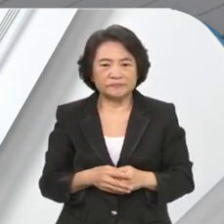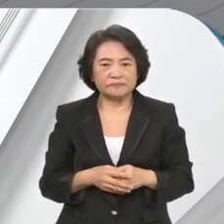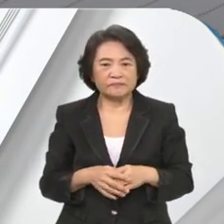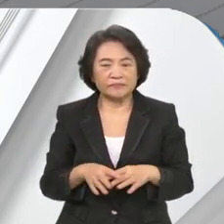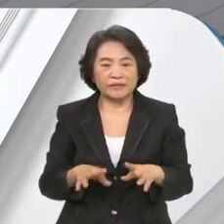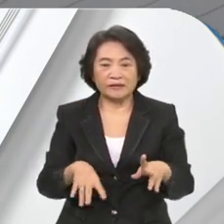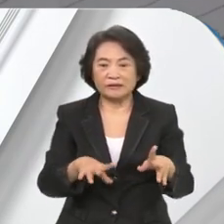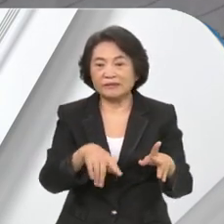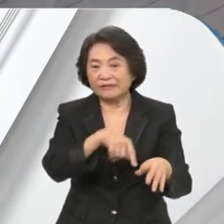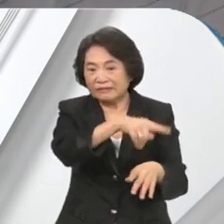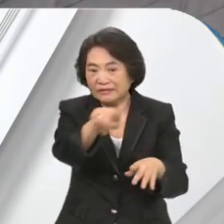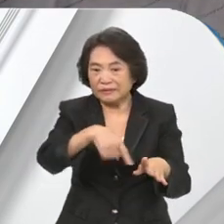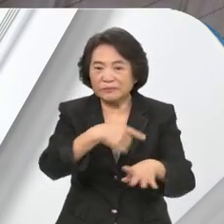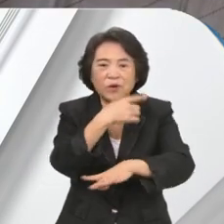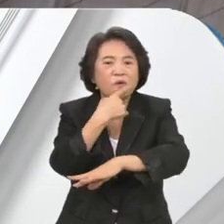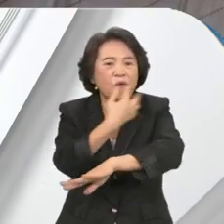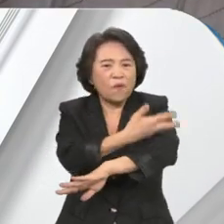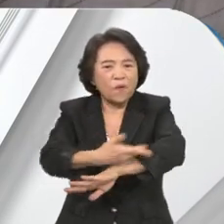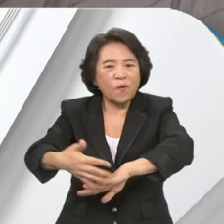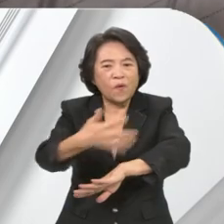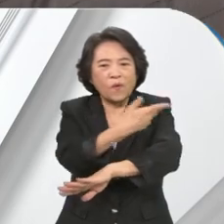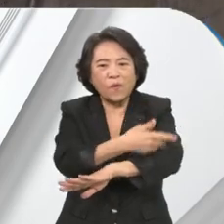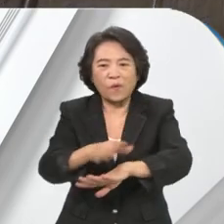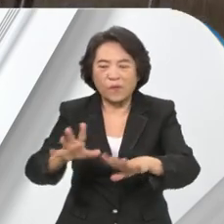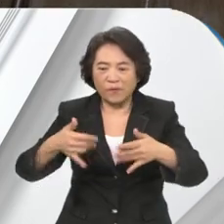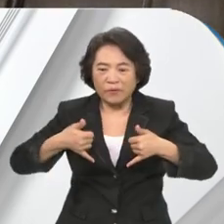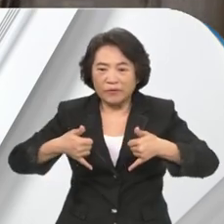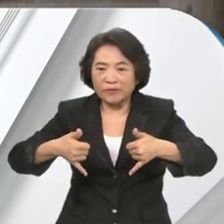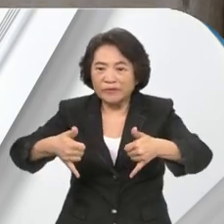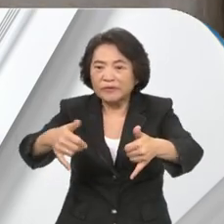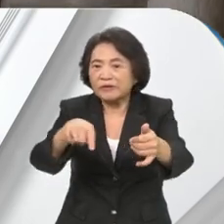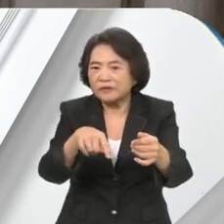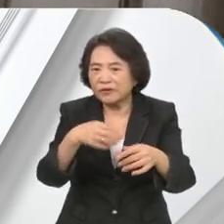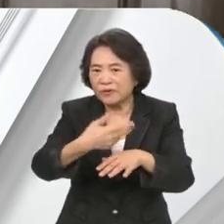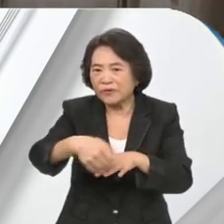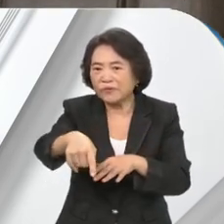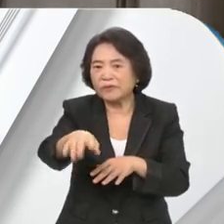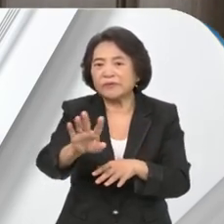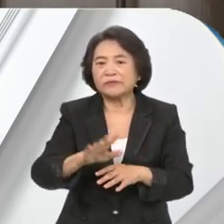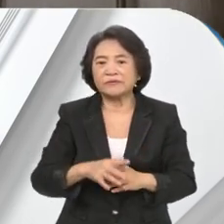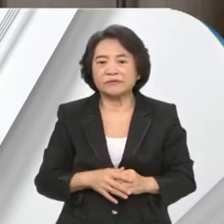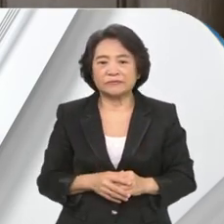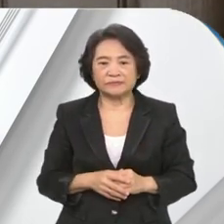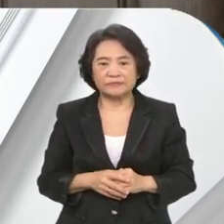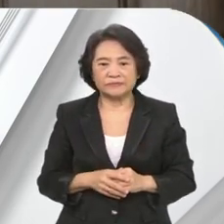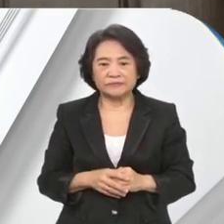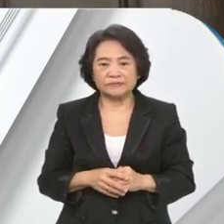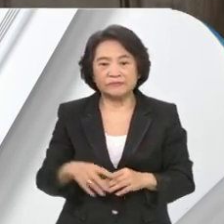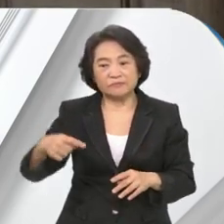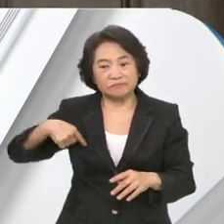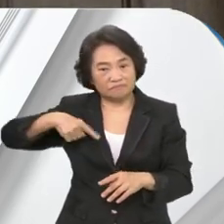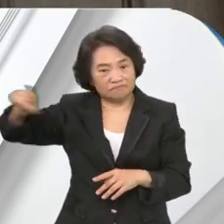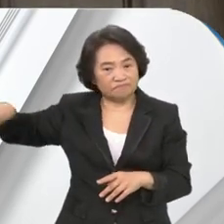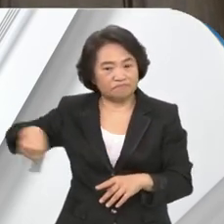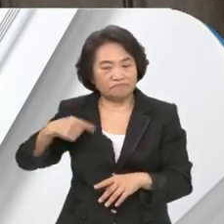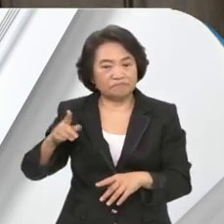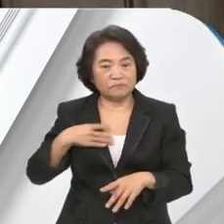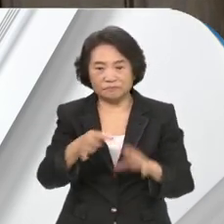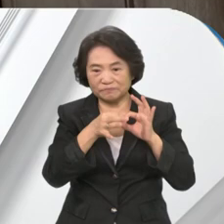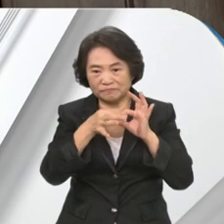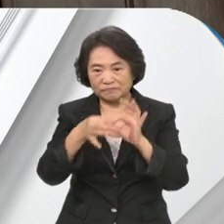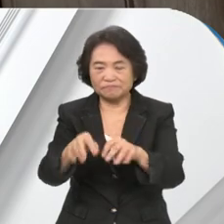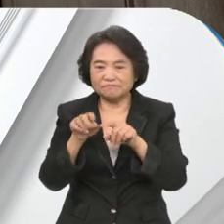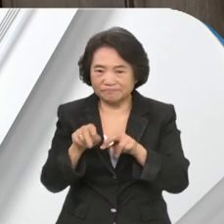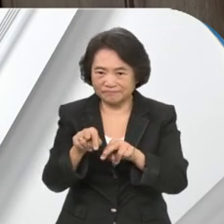你流的血照亮着路，我们